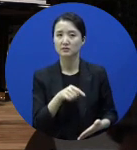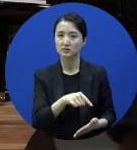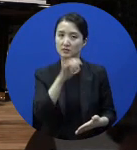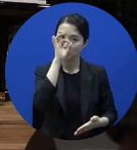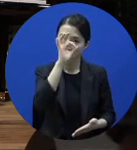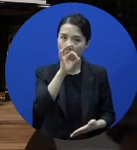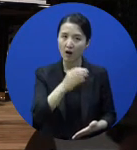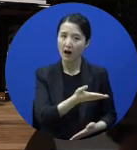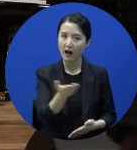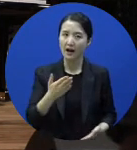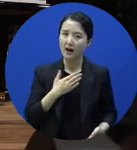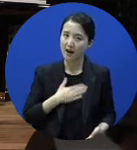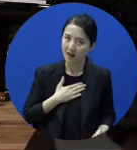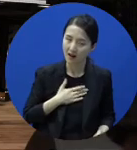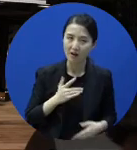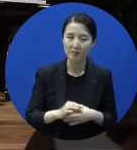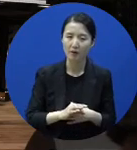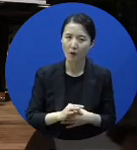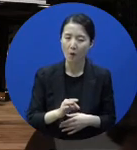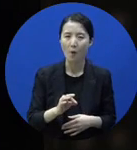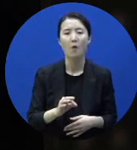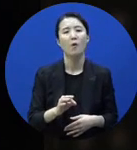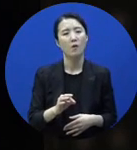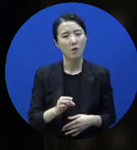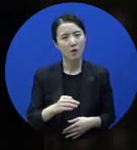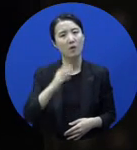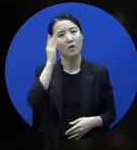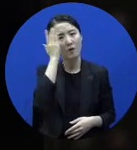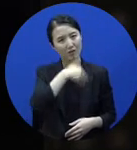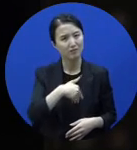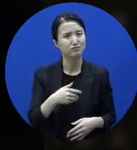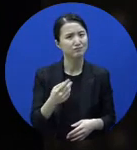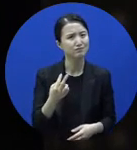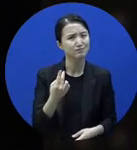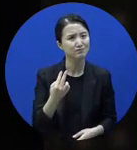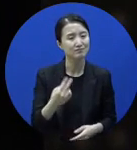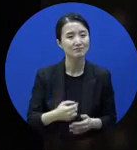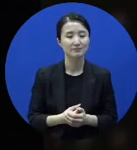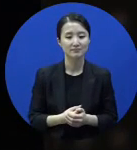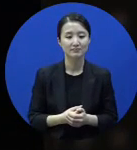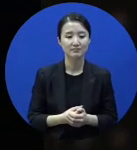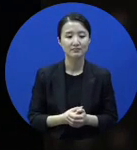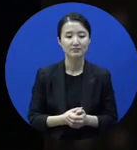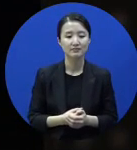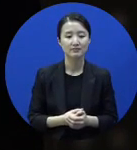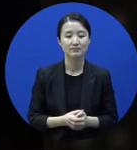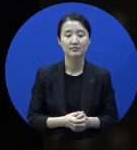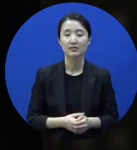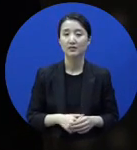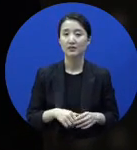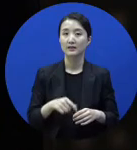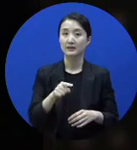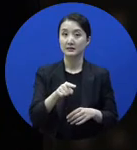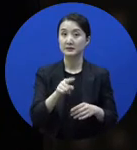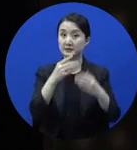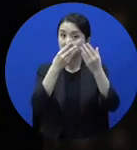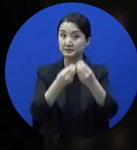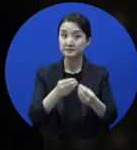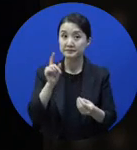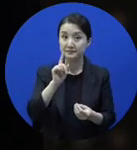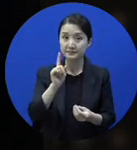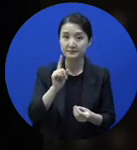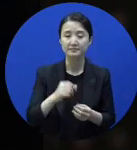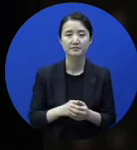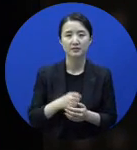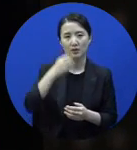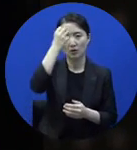걸 수도 있습니다. 뭐냐면 우리가 그 고등학교, 대학교까지는 이제 배움이죠. 청년이니까 배움이 있고요. 그 다음에 다 배우고 나서